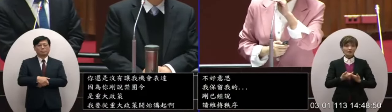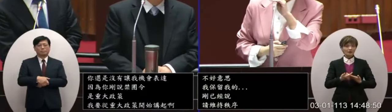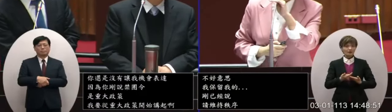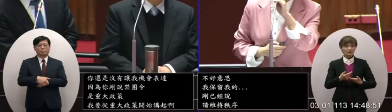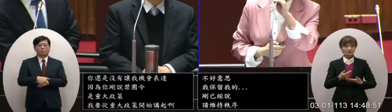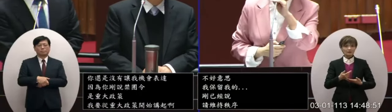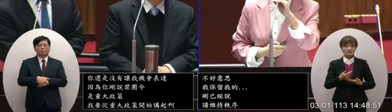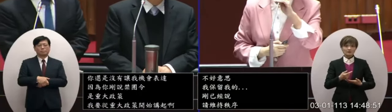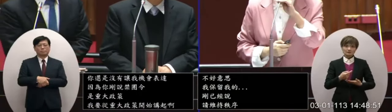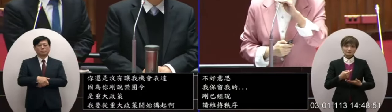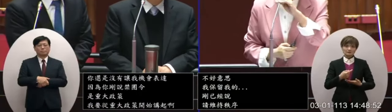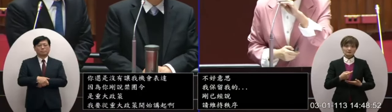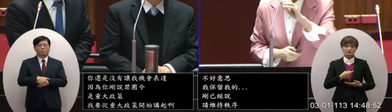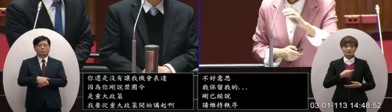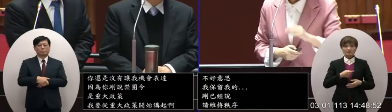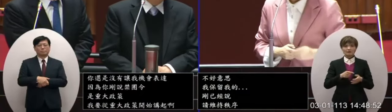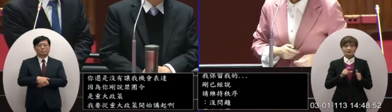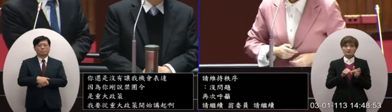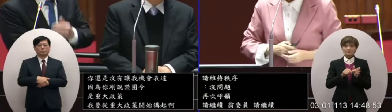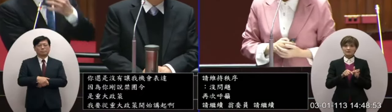烦要帮我加回来，谢谢。